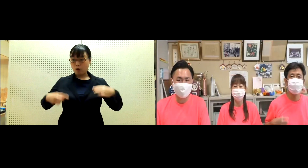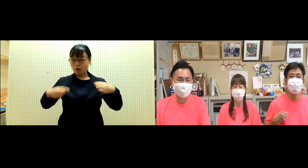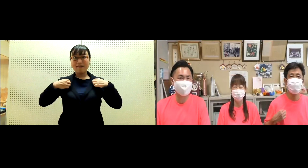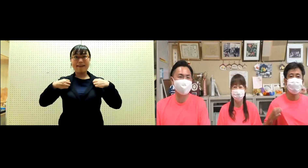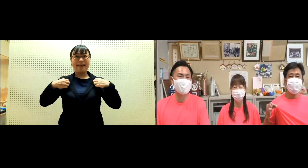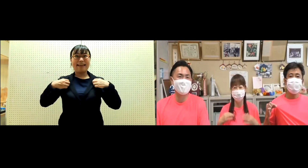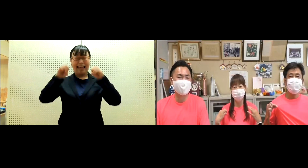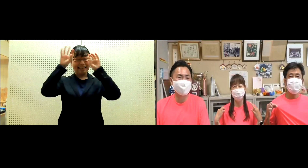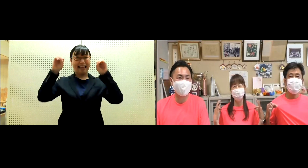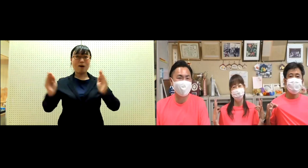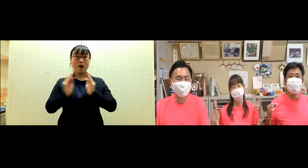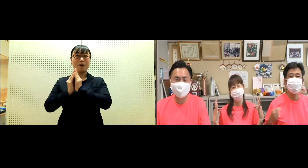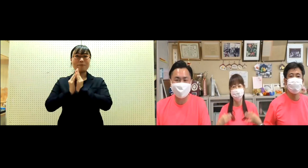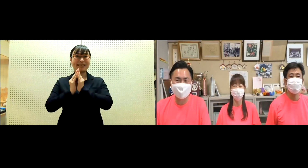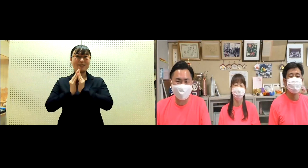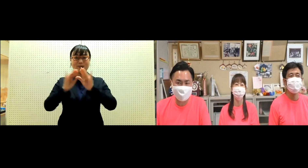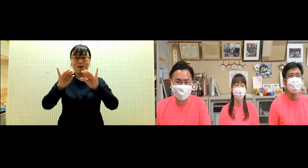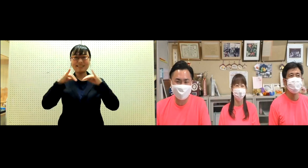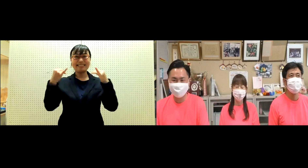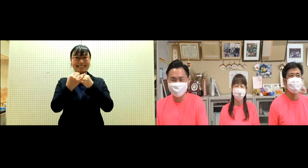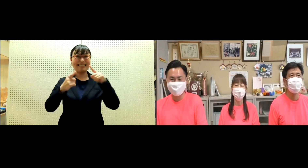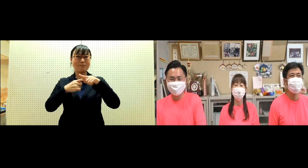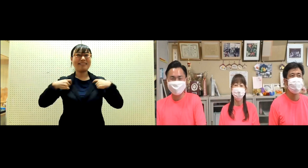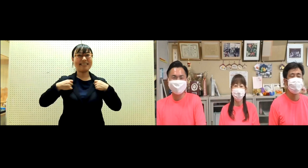りします。私は用賀小の鈴木です。